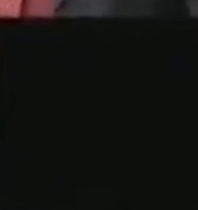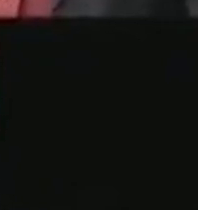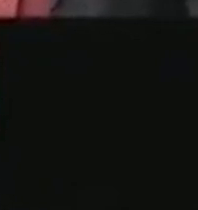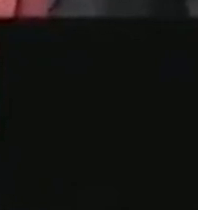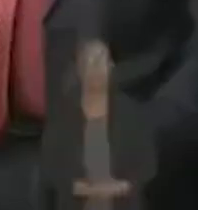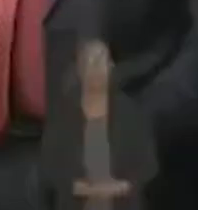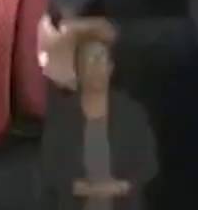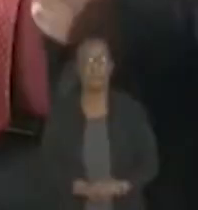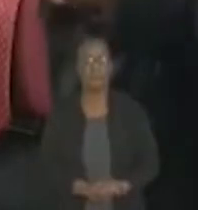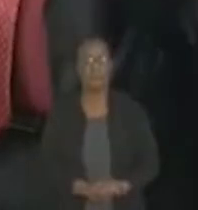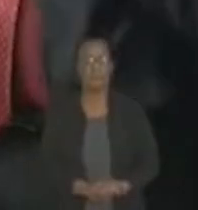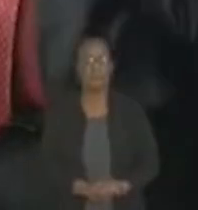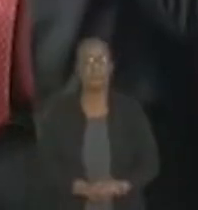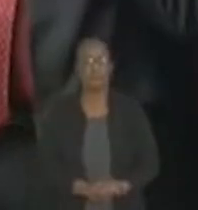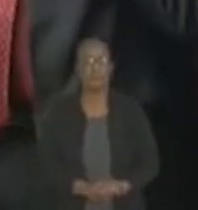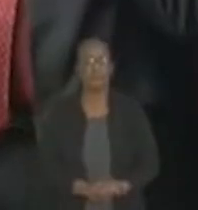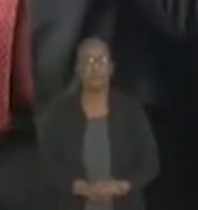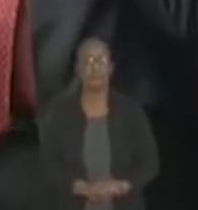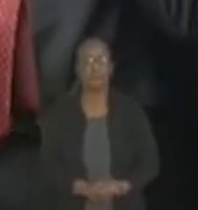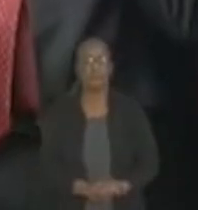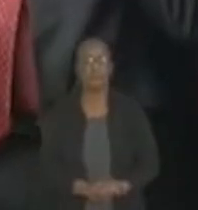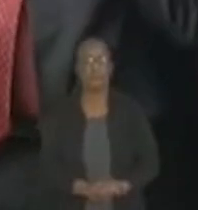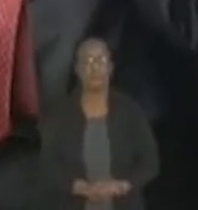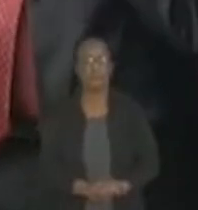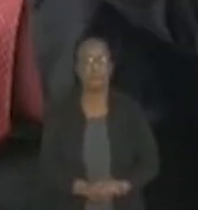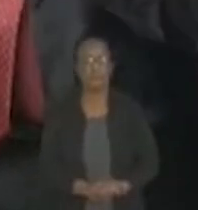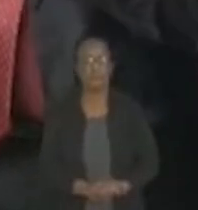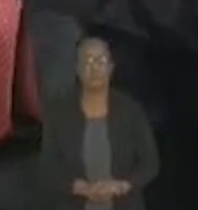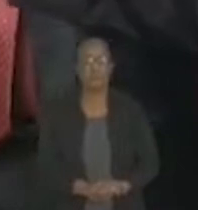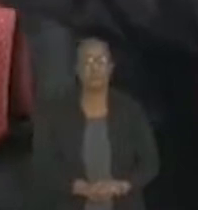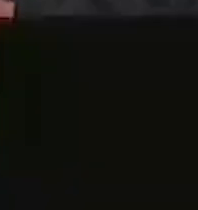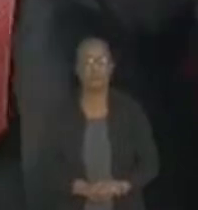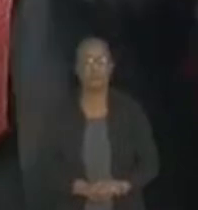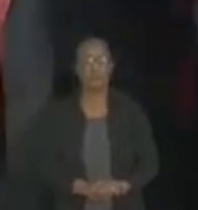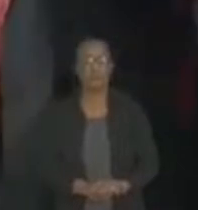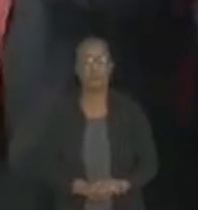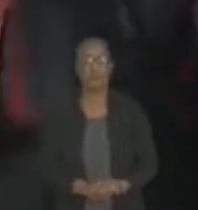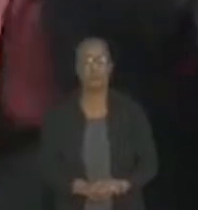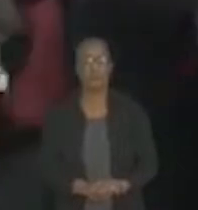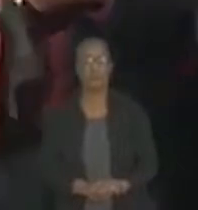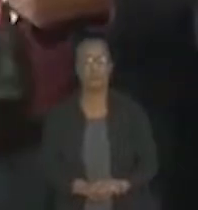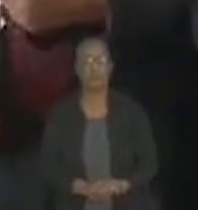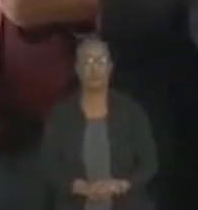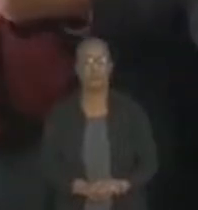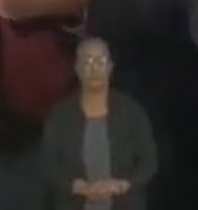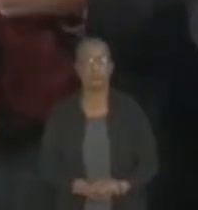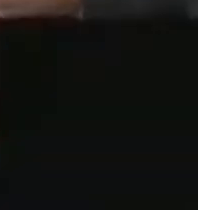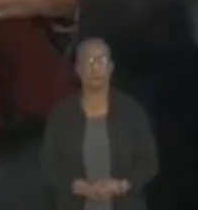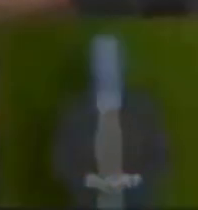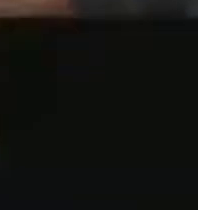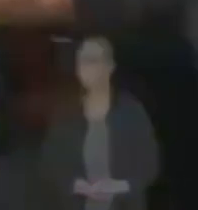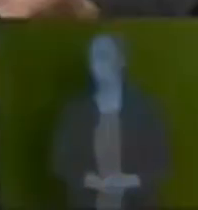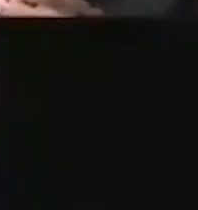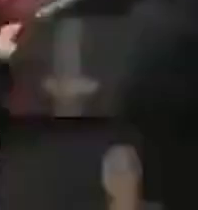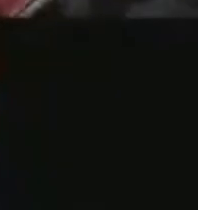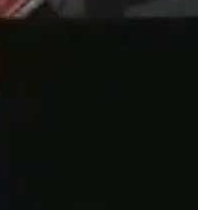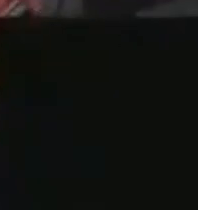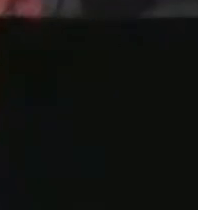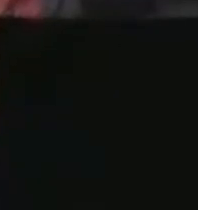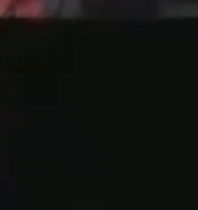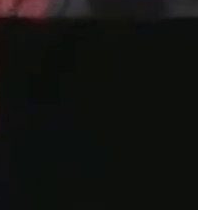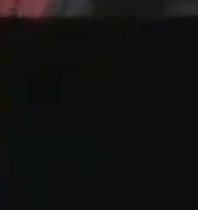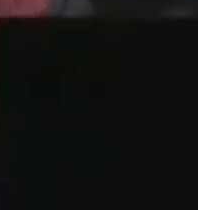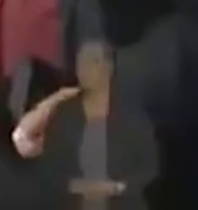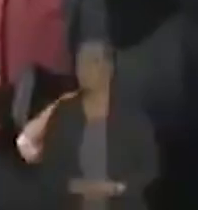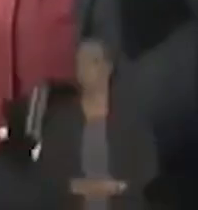Senasu doet en heeft gedaan in de afgelopen 10 jaren. Dit centrum is er voor het onderwijzend en niet onderwijzend personeel van